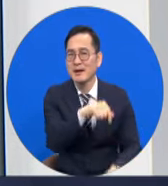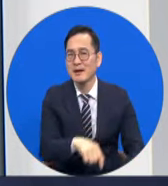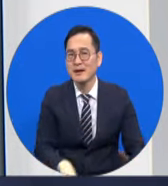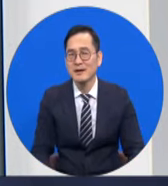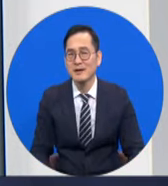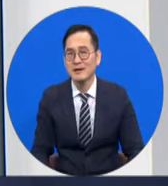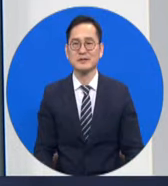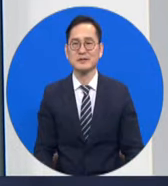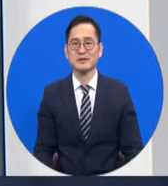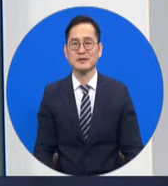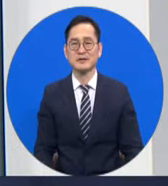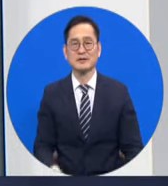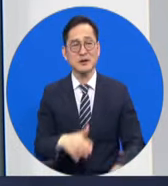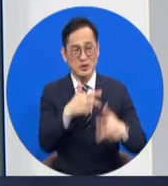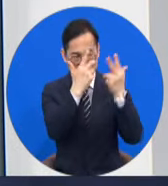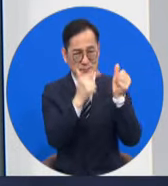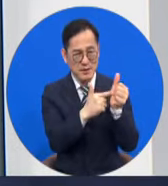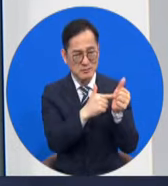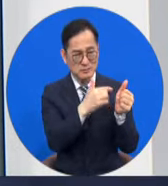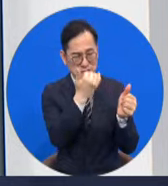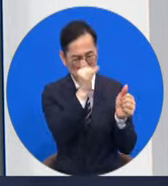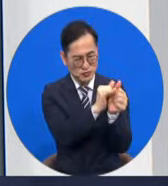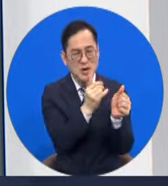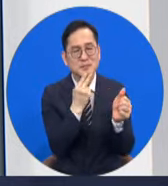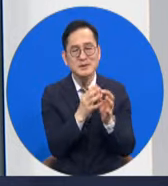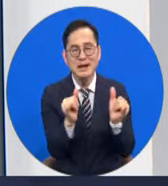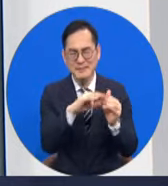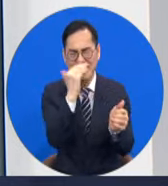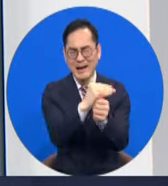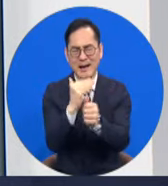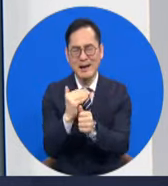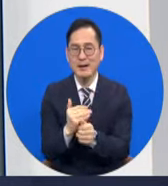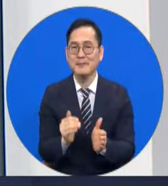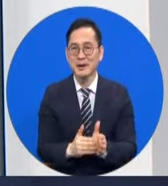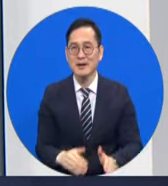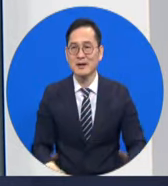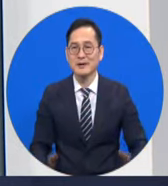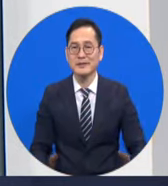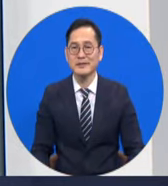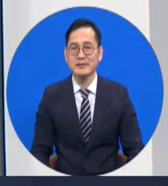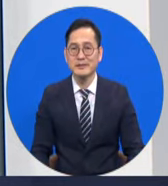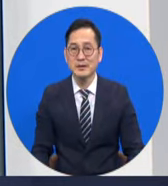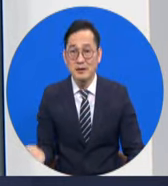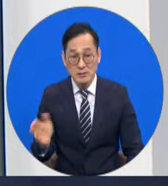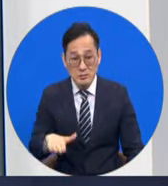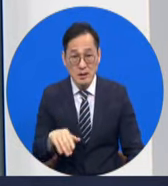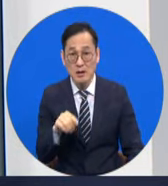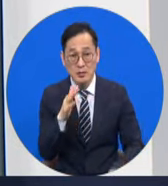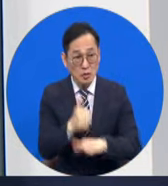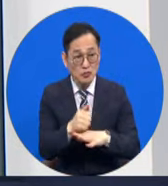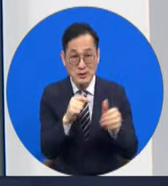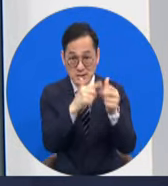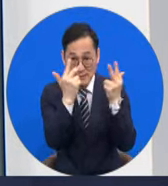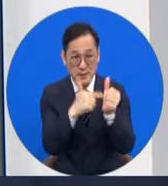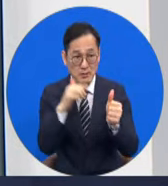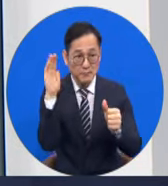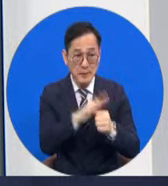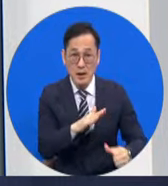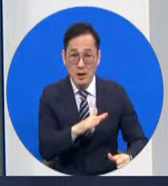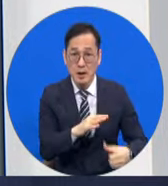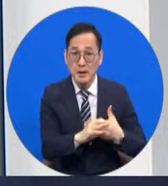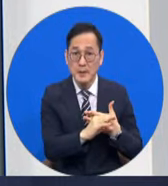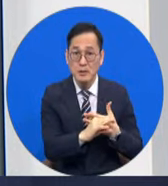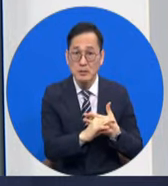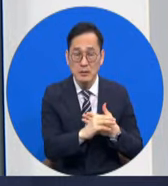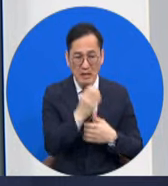하이라이트 핵심 사자 이재명 대표가 탈락한다? 그건 뭐냐면은 쫓고 없는 쫓고바가 되는 거 아닌가 저는 그런 생각이 들기 때문에